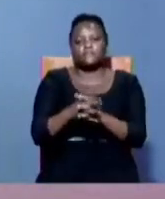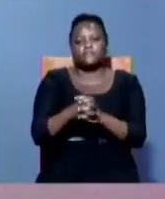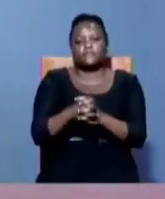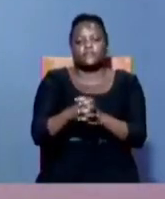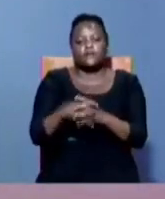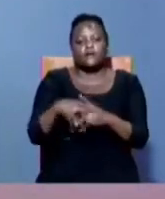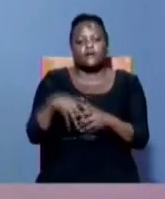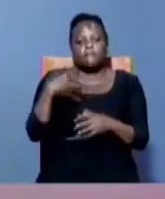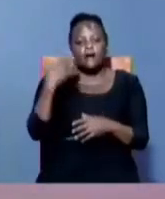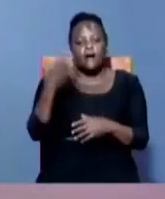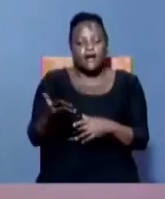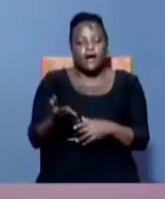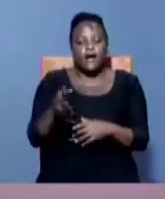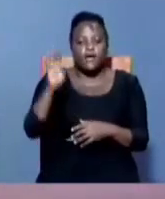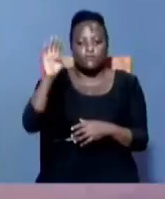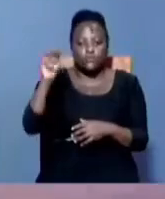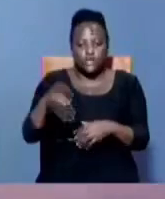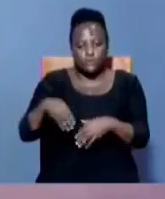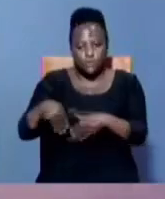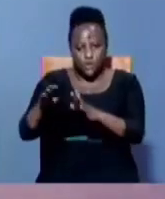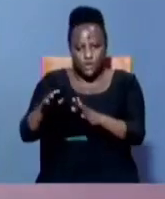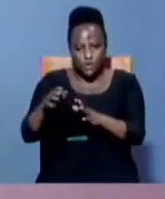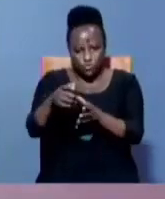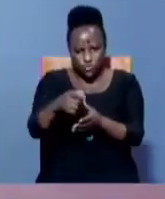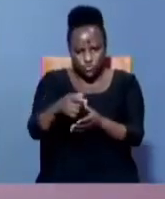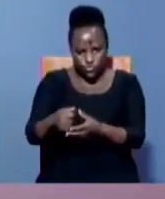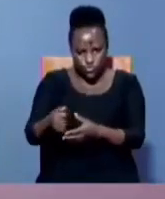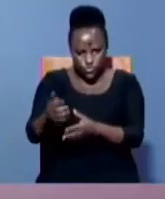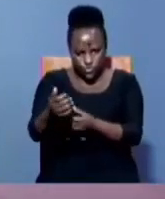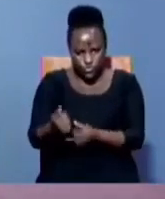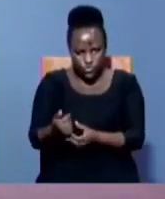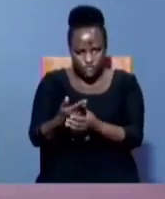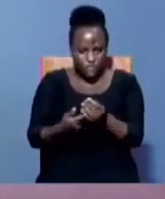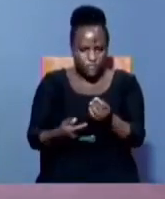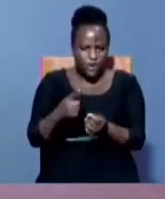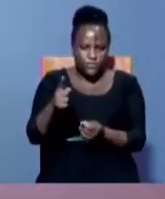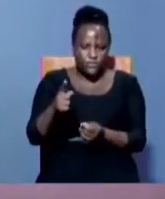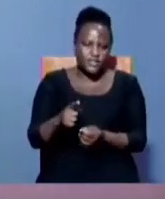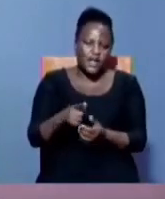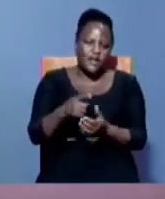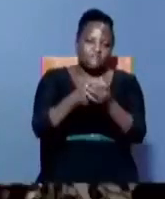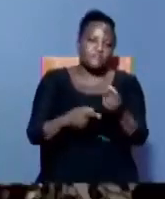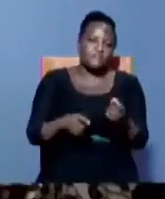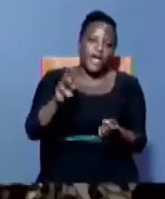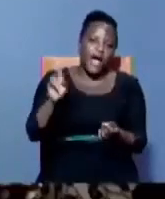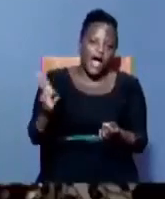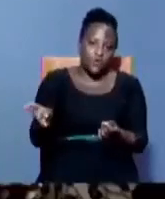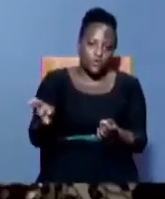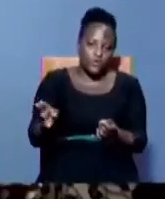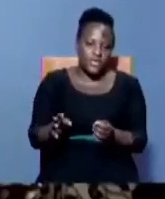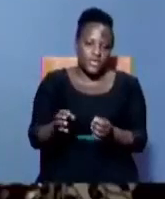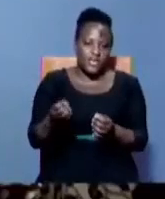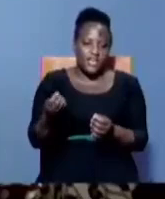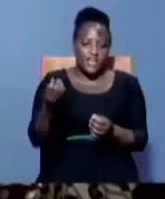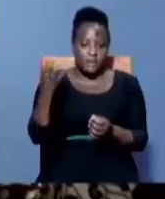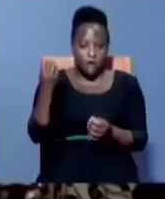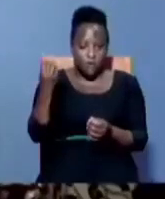kuzichukua akakuta fimbo ya Haruni imechipua, ina maua. na